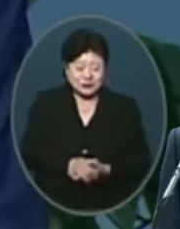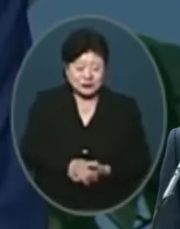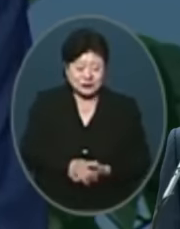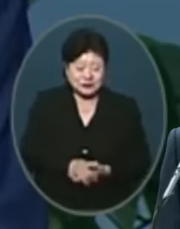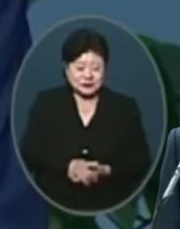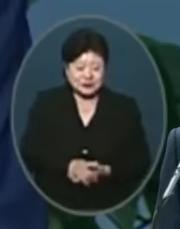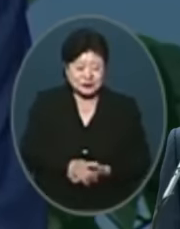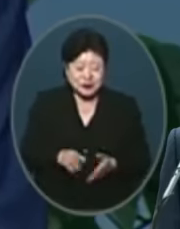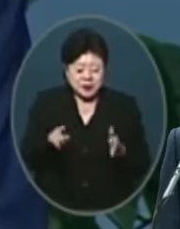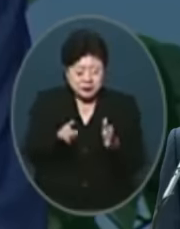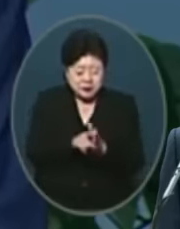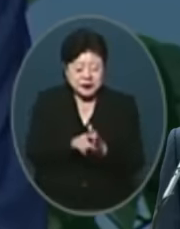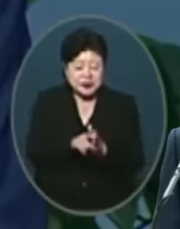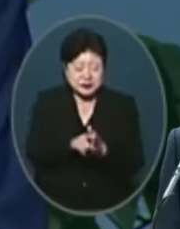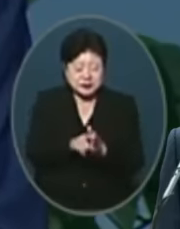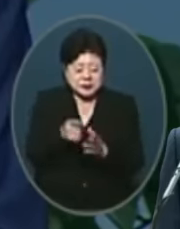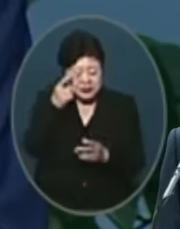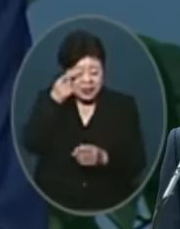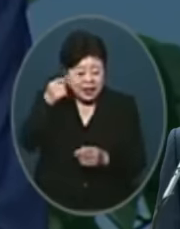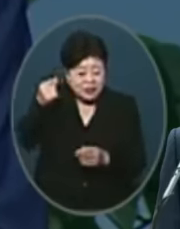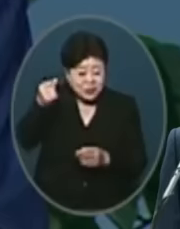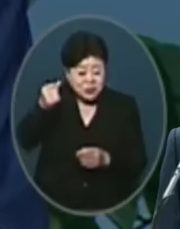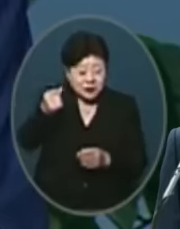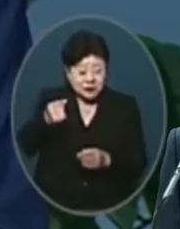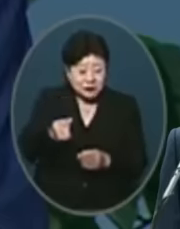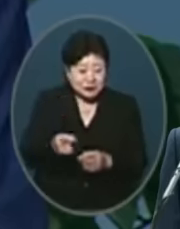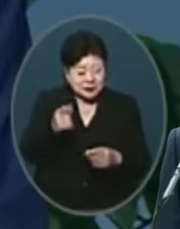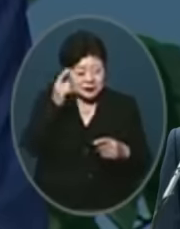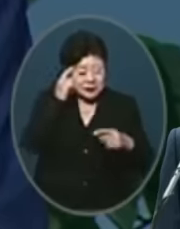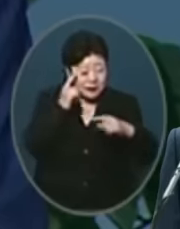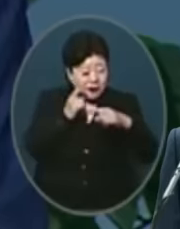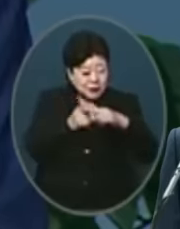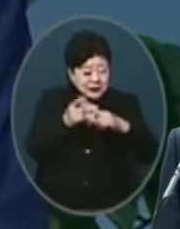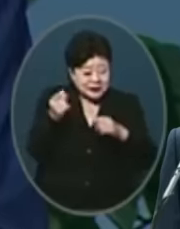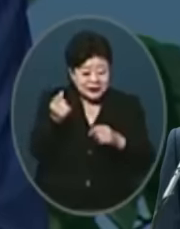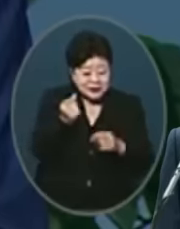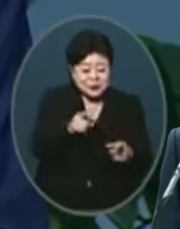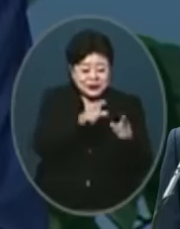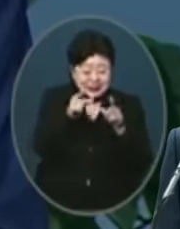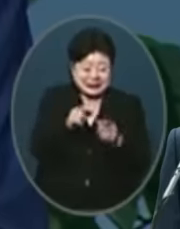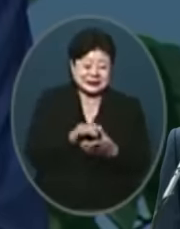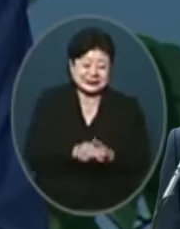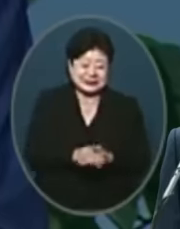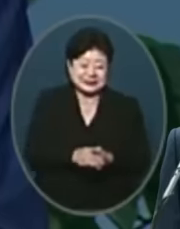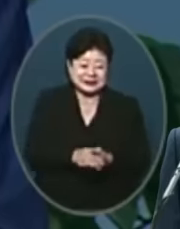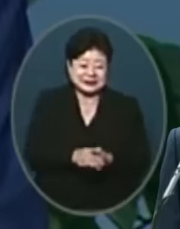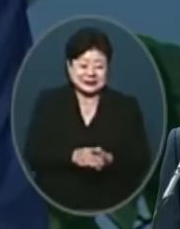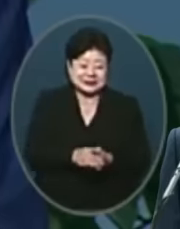믿음의 생각을 가지고 긍정적인 생각으로 살고